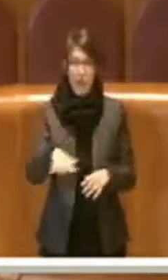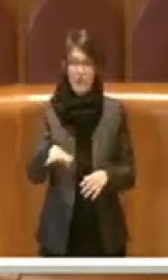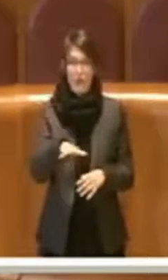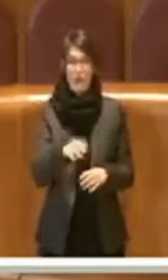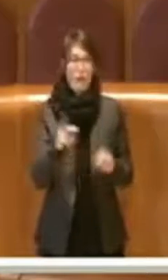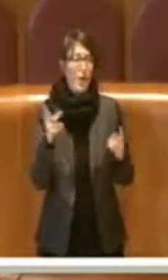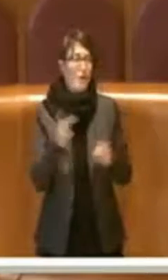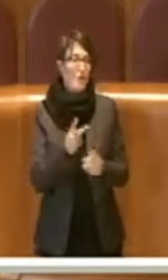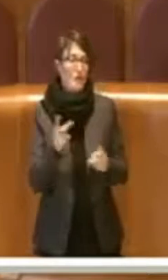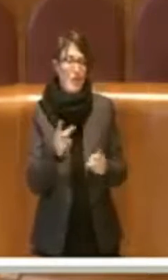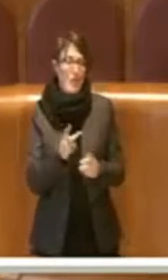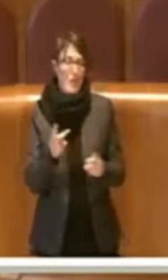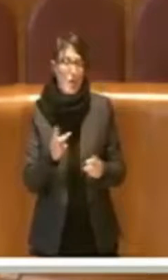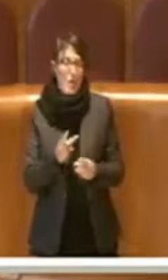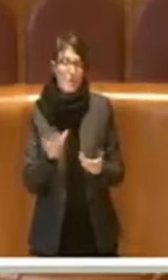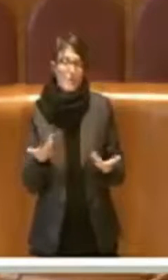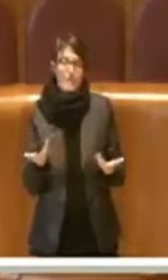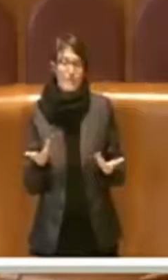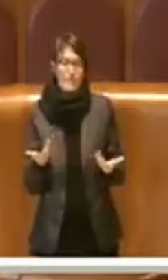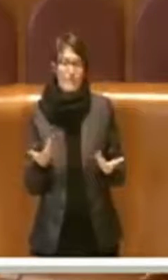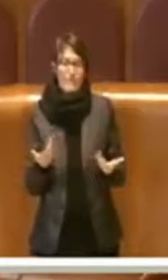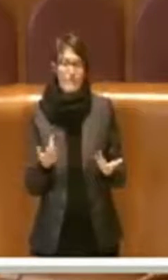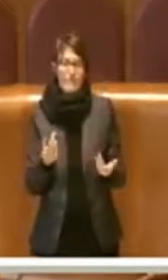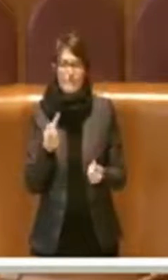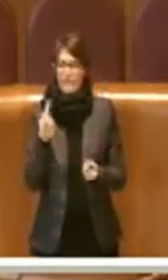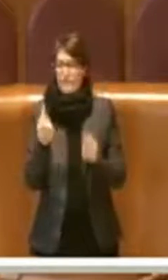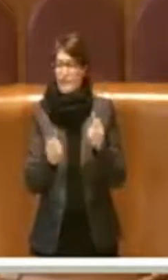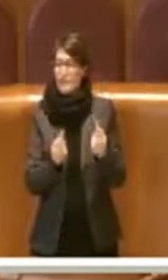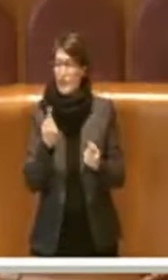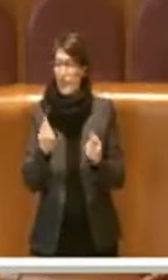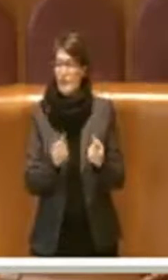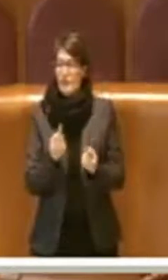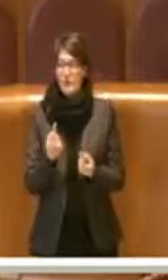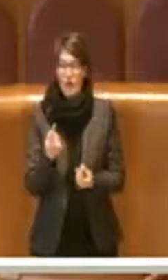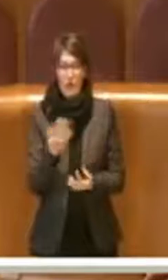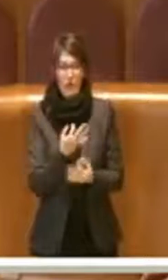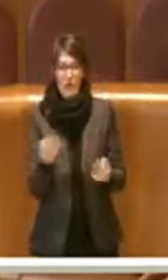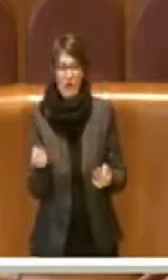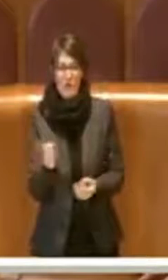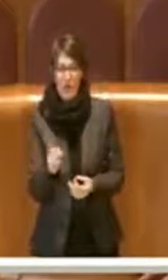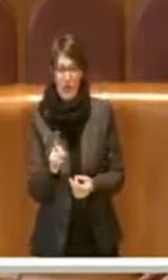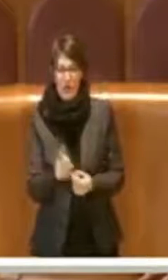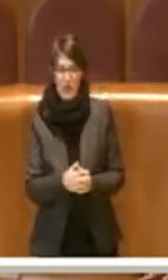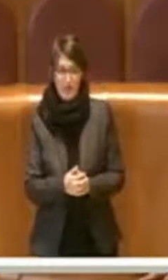che non è in una situazione idilliaca ad oggi.